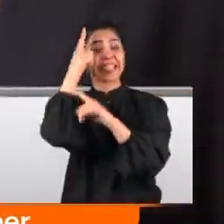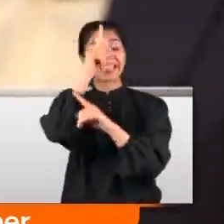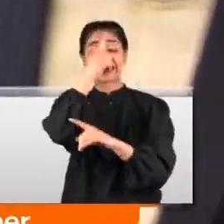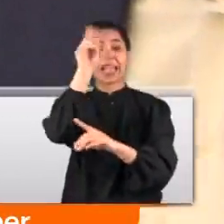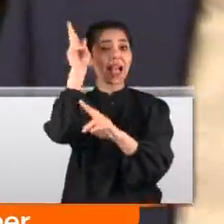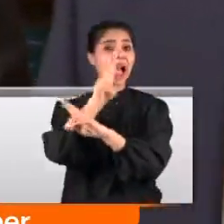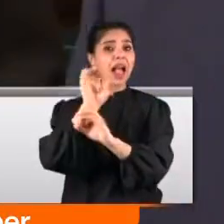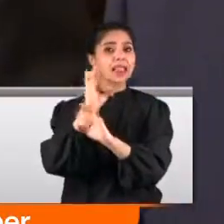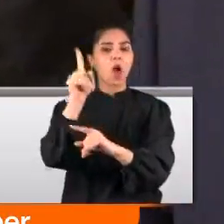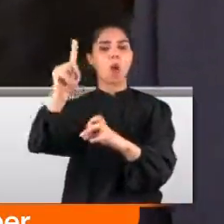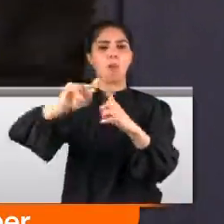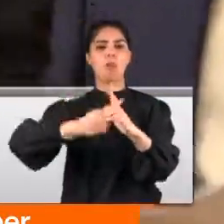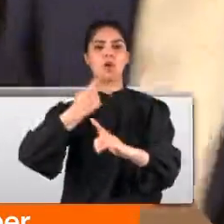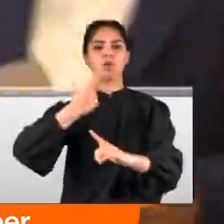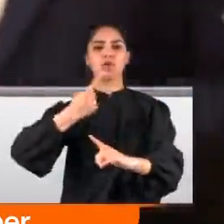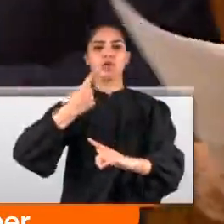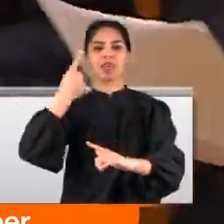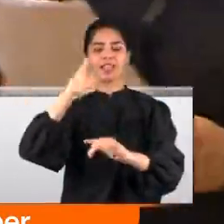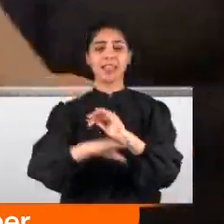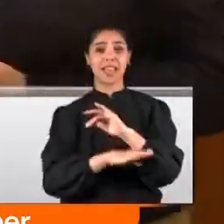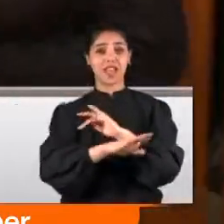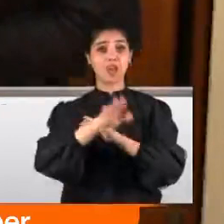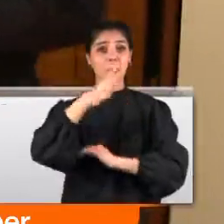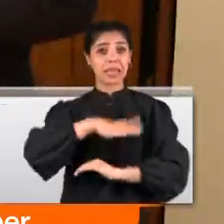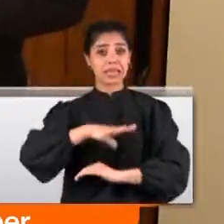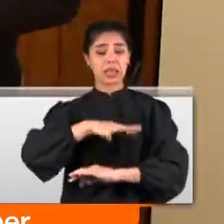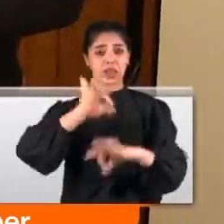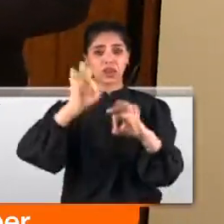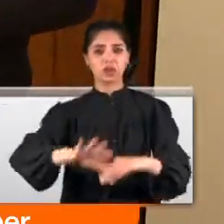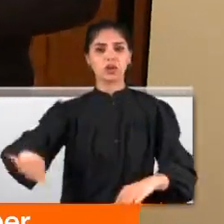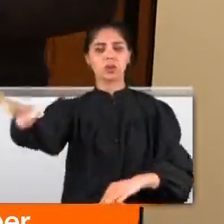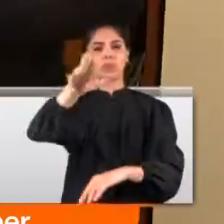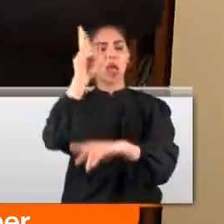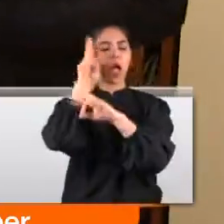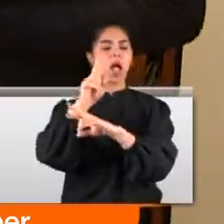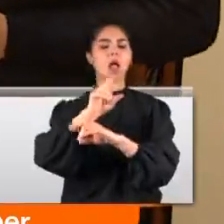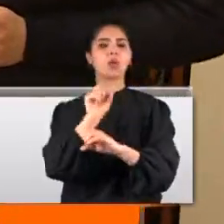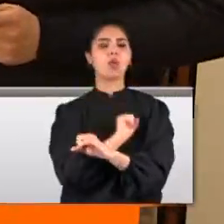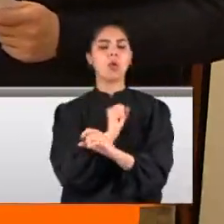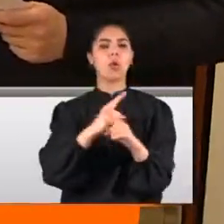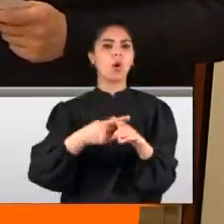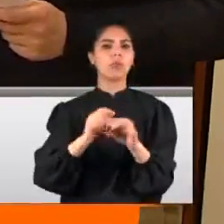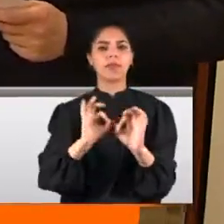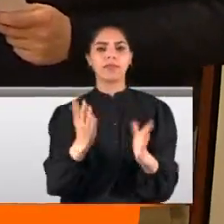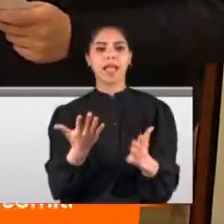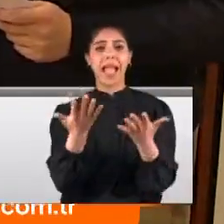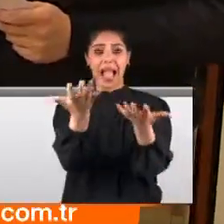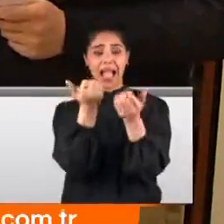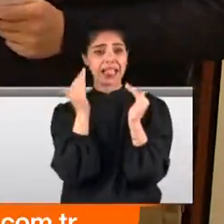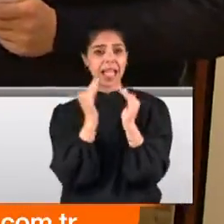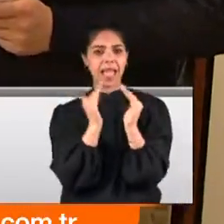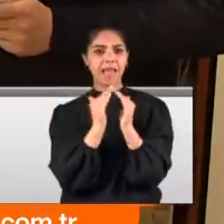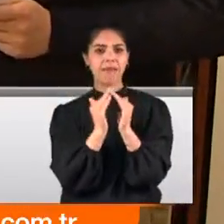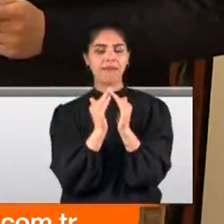hayalleri vardı o projede bir gün yaşamak şimdi ise h bu ortak korkusu var o da aldıkları